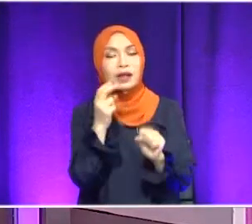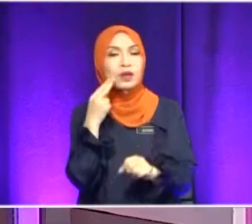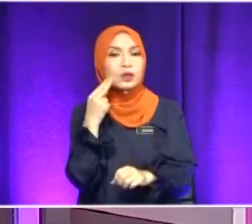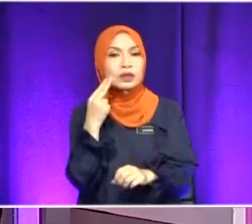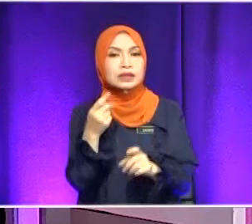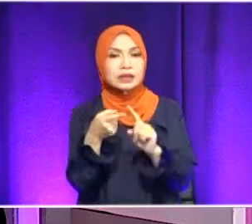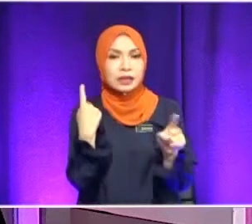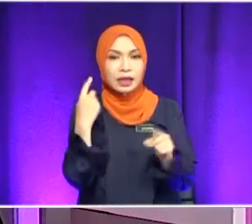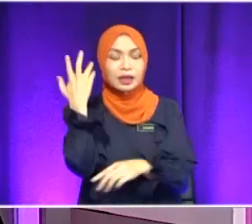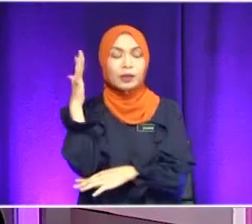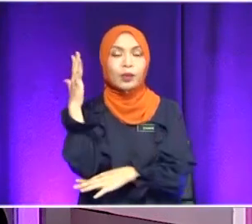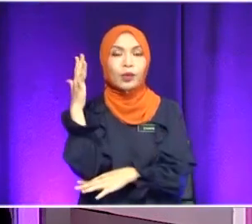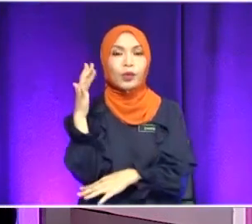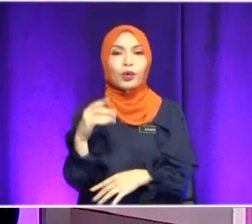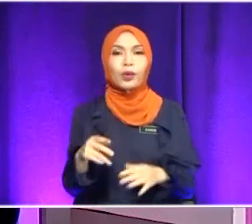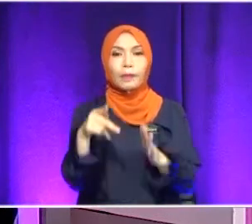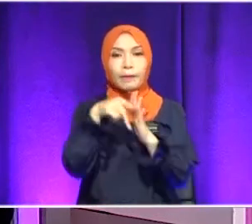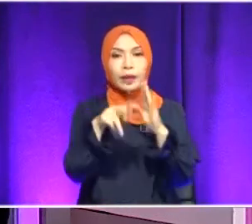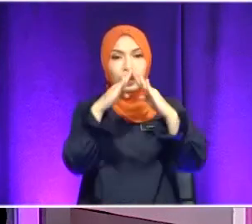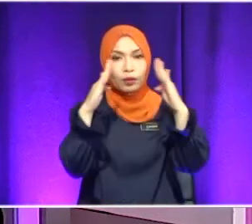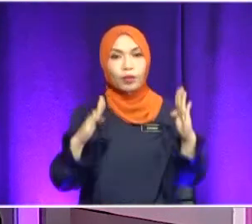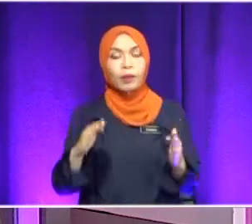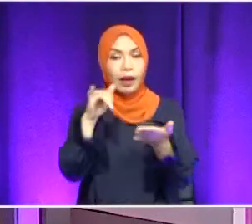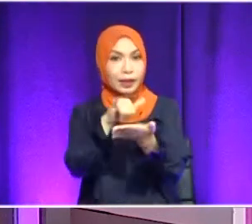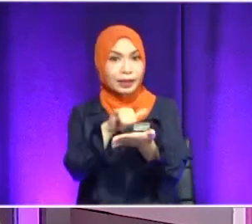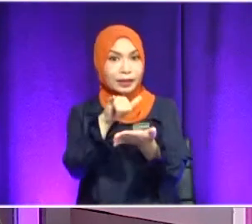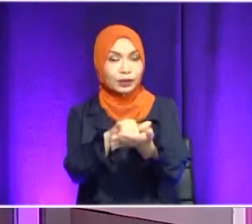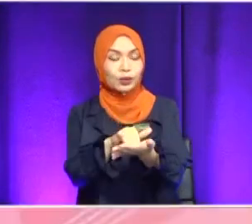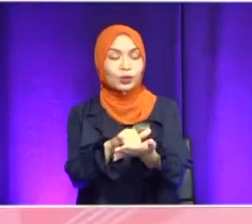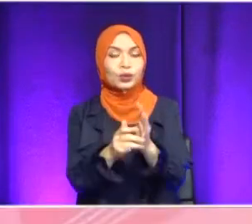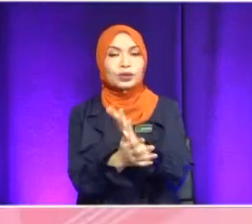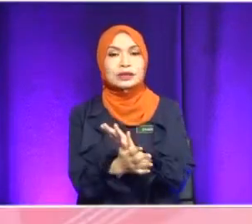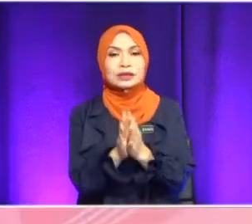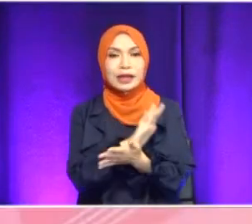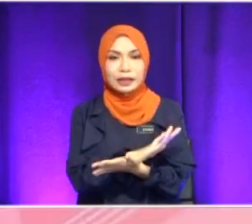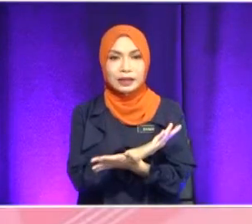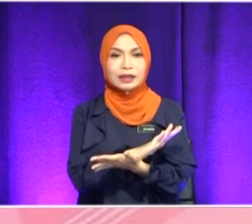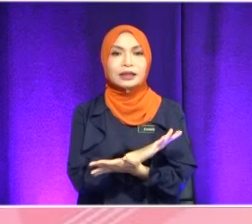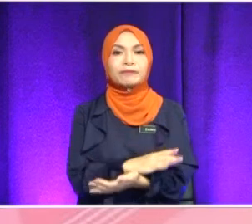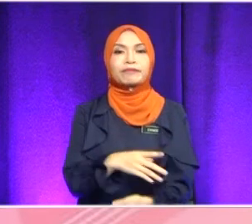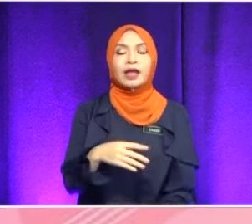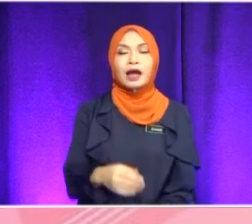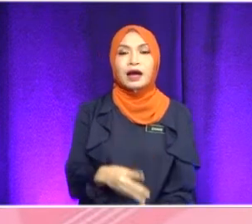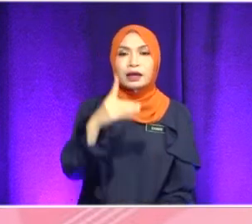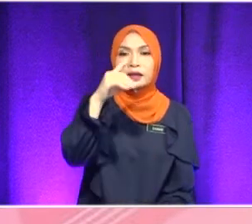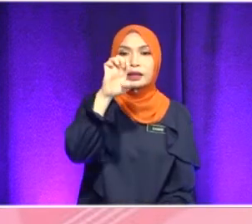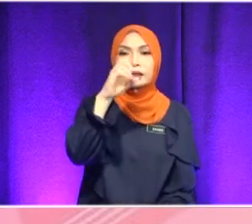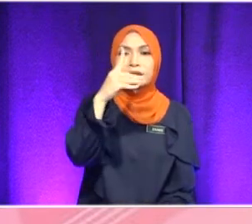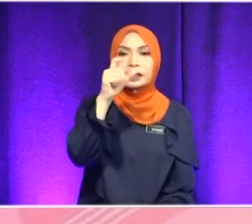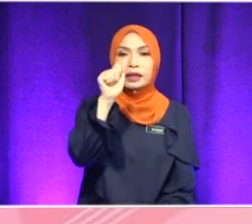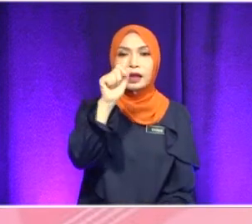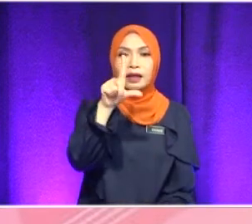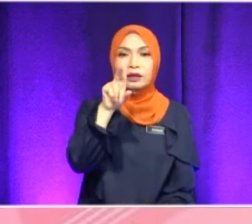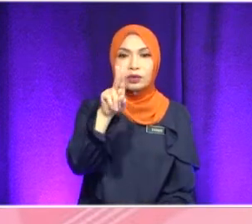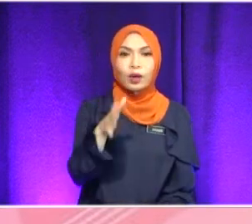ada Oke pertama Terangkan pasar pokok dedalu yang kepergok dedalu tadi akan mati keren apel tidak sesuai di tak didalam ditanam di